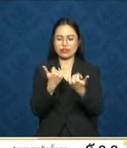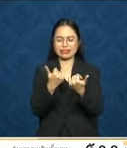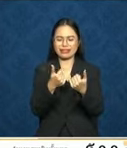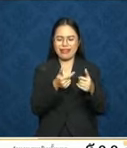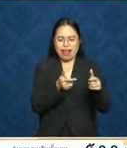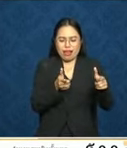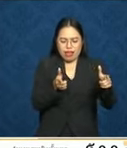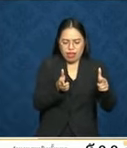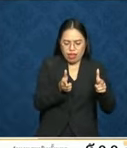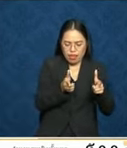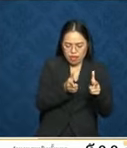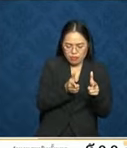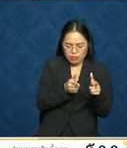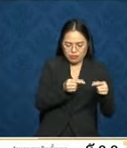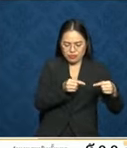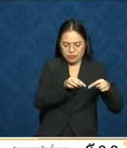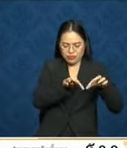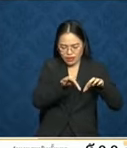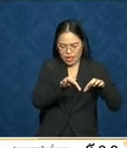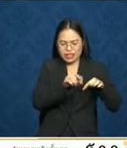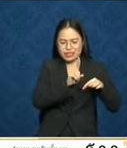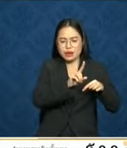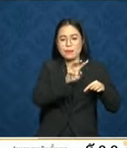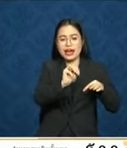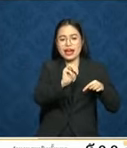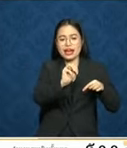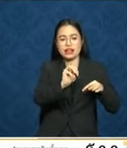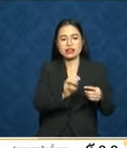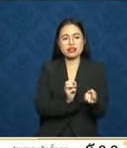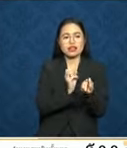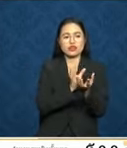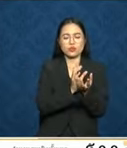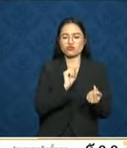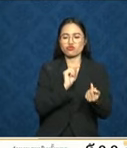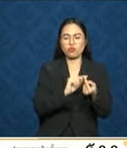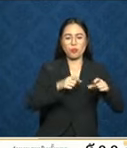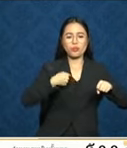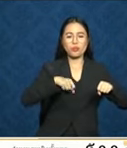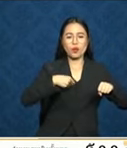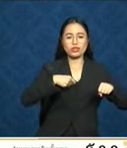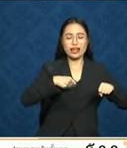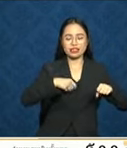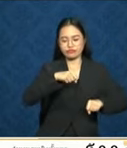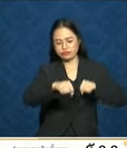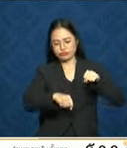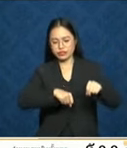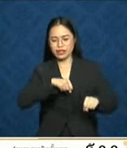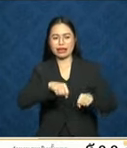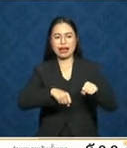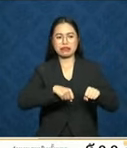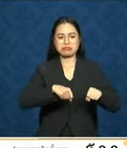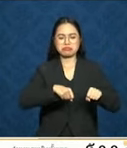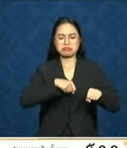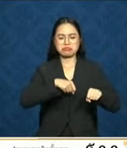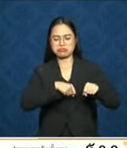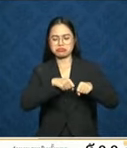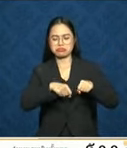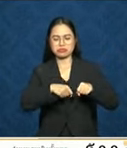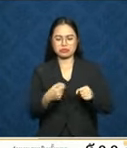ค่ะเพียงข้างละ1เมตรเท่านั้นทำให้พี่น้องประชาชนที่ใช้รถจักรยานยนต์ หรือรถจักรยานต้องมาวิ่งในถนนเลน